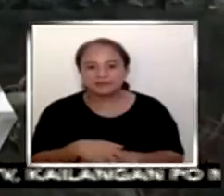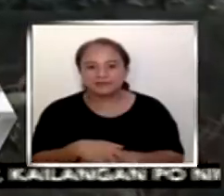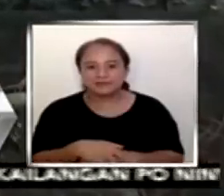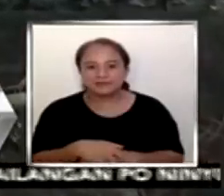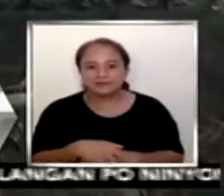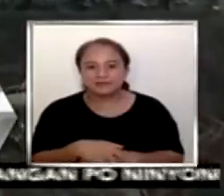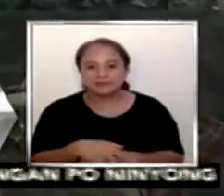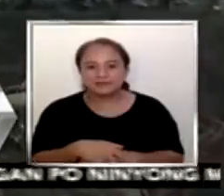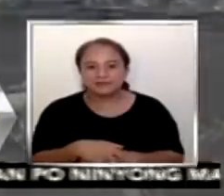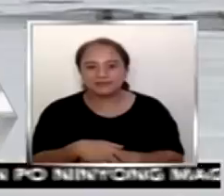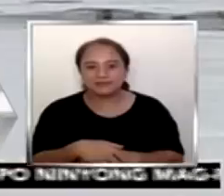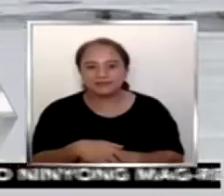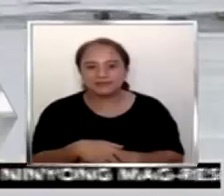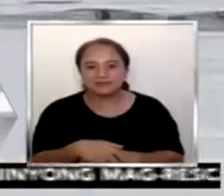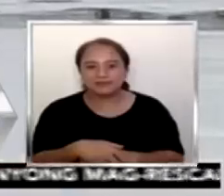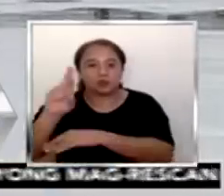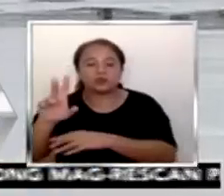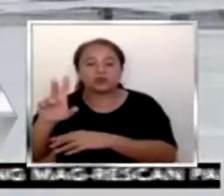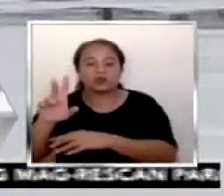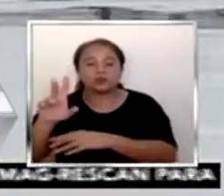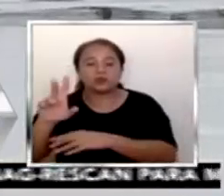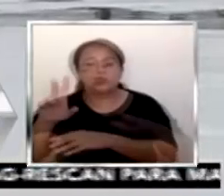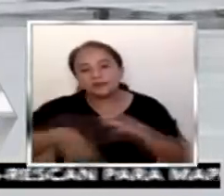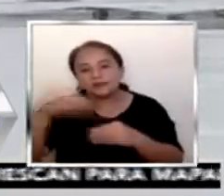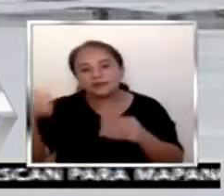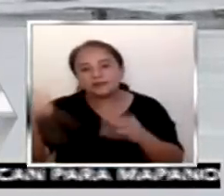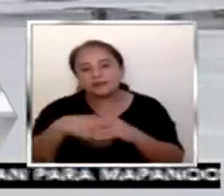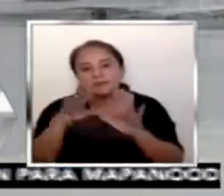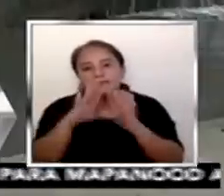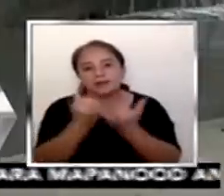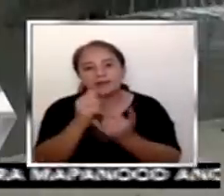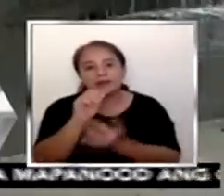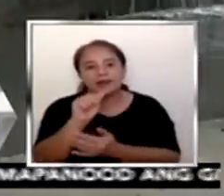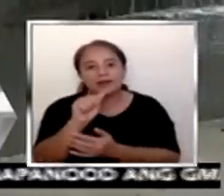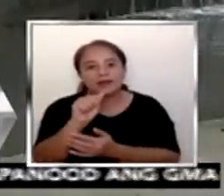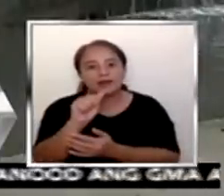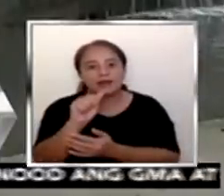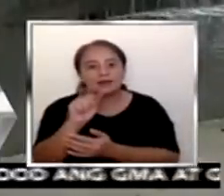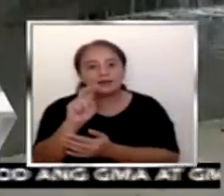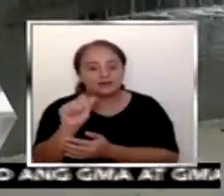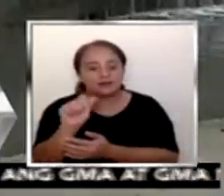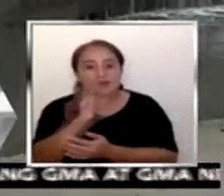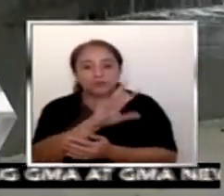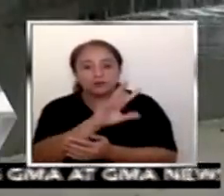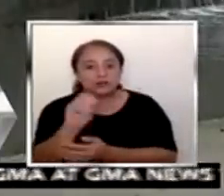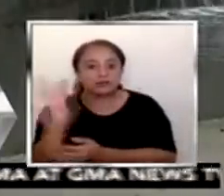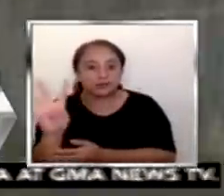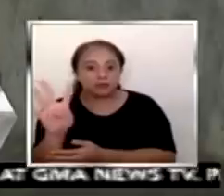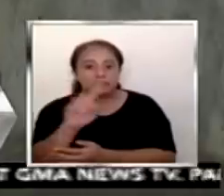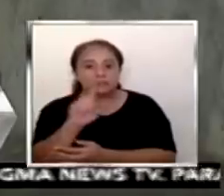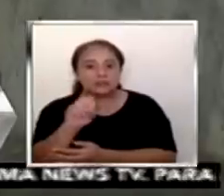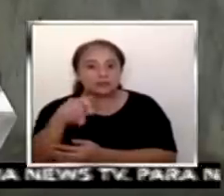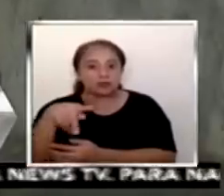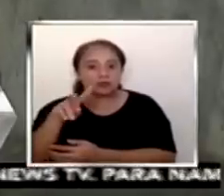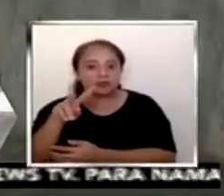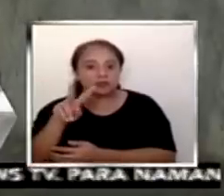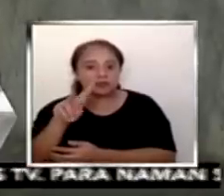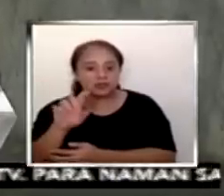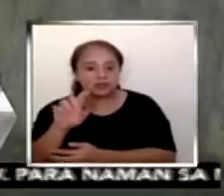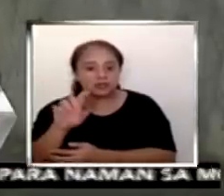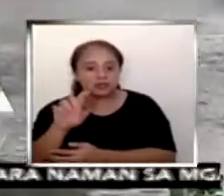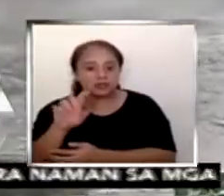2, Aniban 4, Zapote 3 at Zapote 4. Napuno ang isang bahagi ng Zapote River na mga